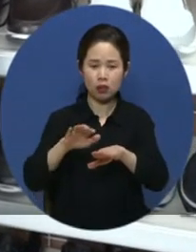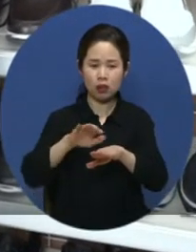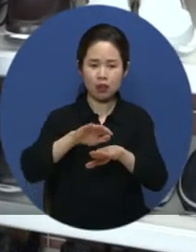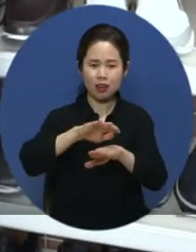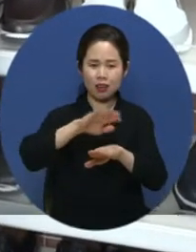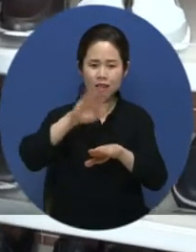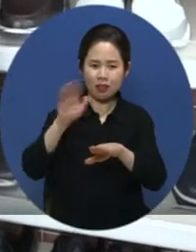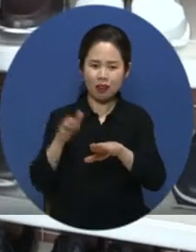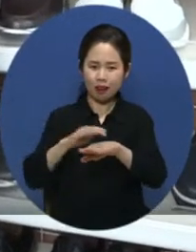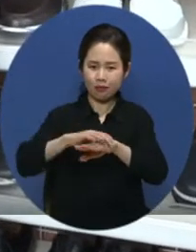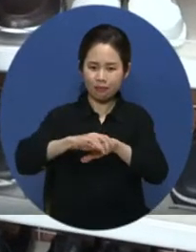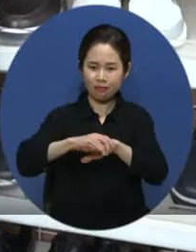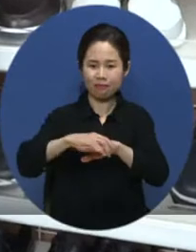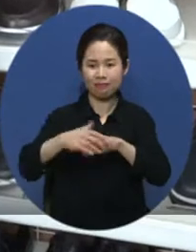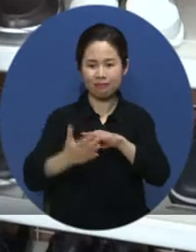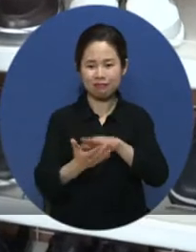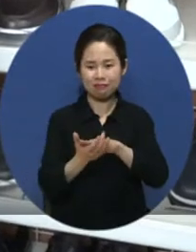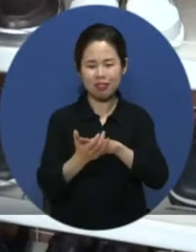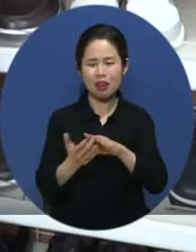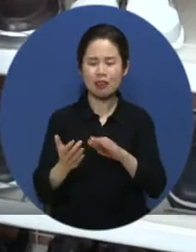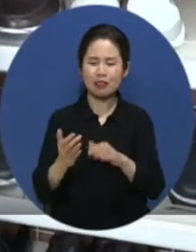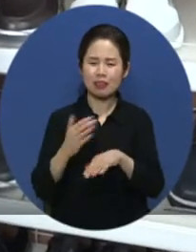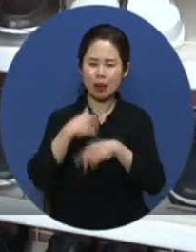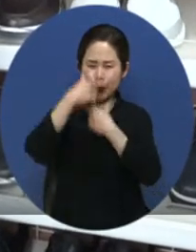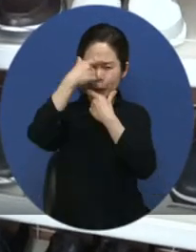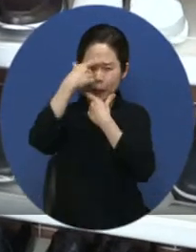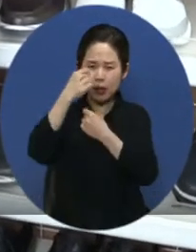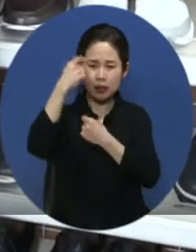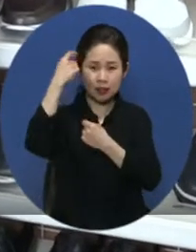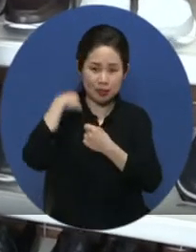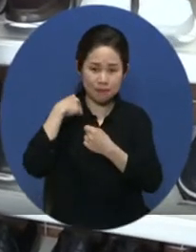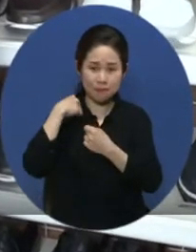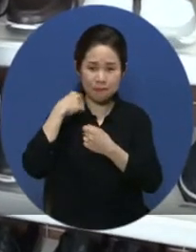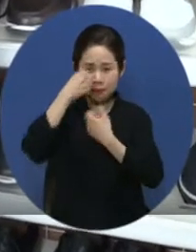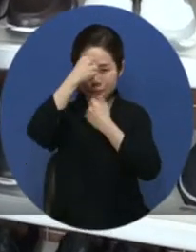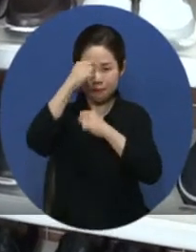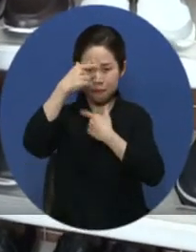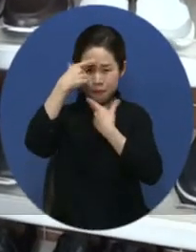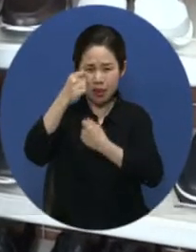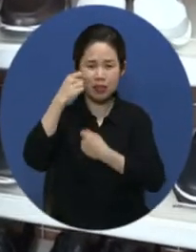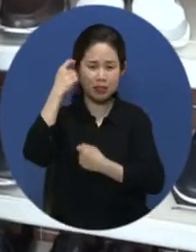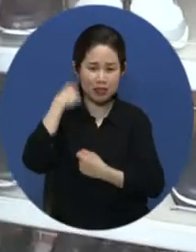다 있다는 느낌? 그런 느낌이라서 말 그대로 발에 딱 맞는다는 느낌이 들어요.